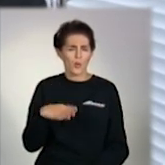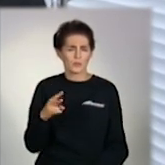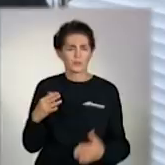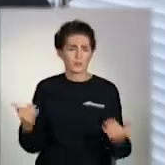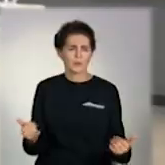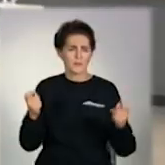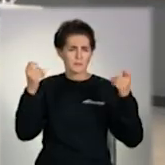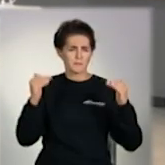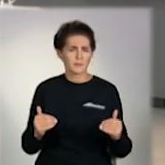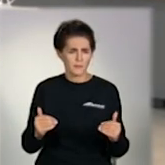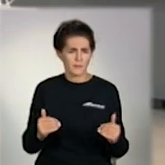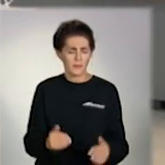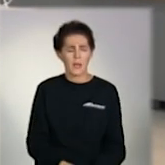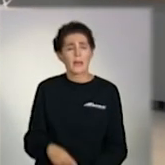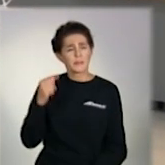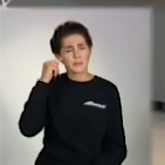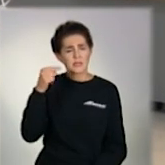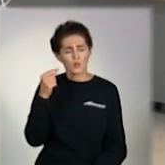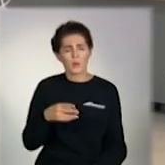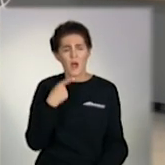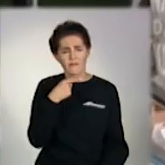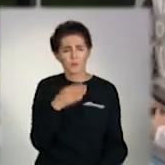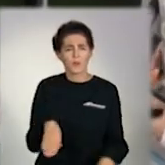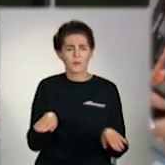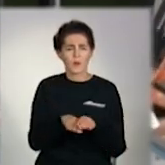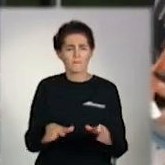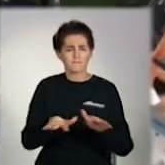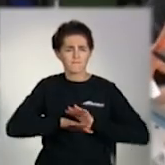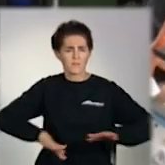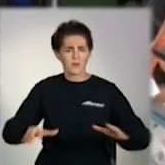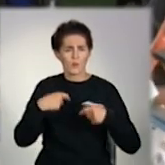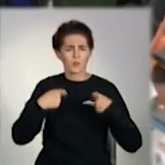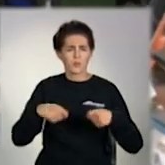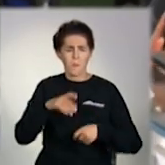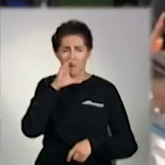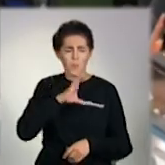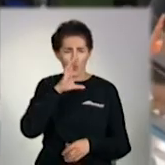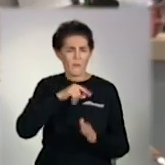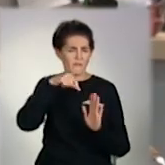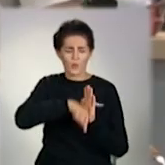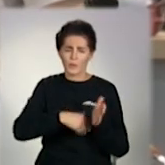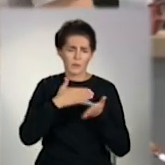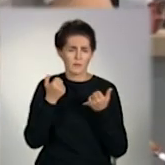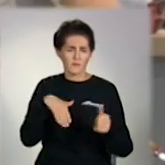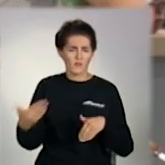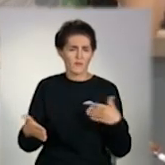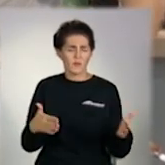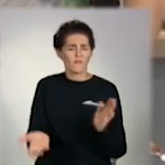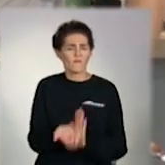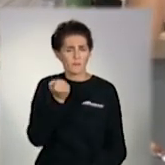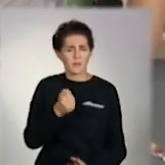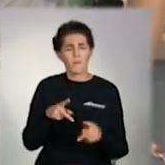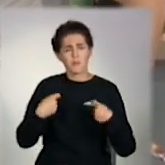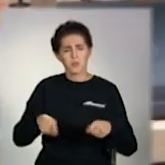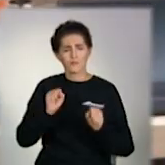сейчас скинули. Психологи кажуть, такі масові розпродажі нічого поганого в собі не несуть. Виграють обидві сторони. Продавець має